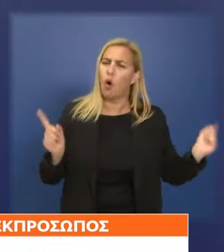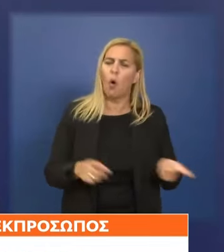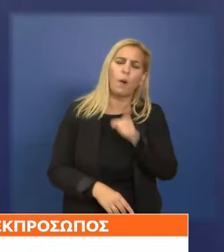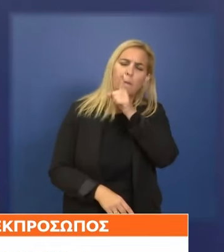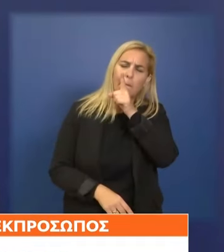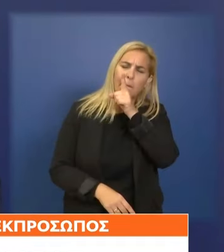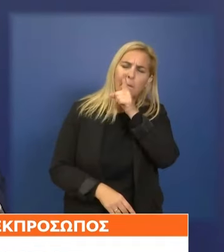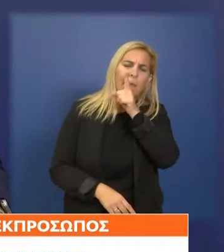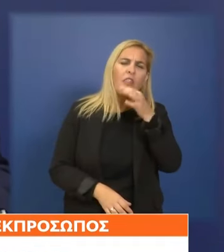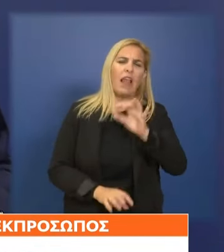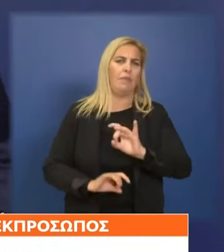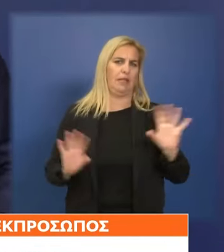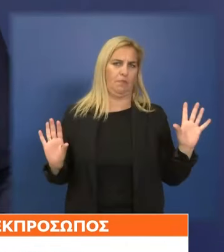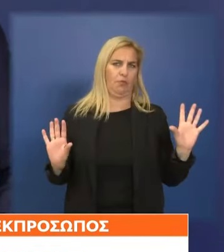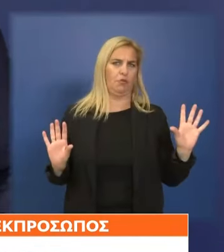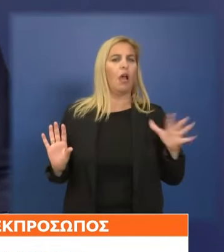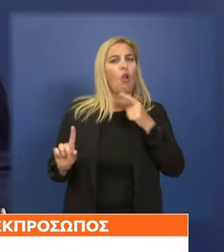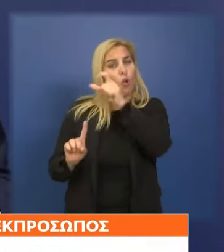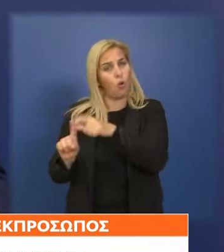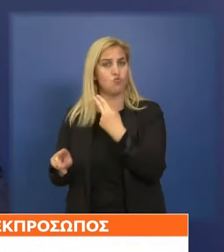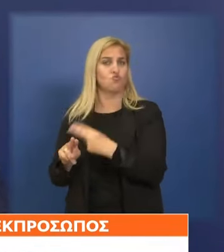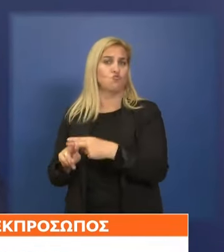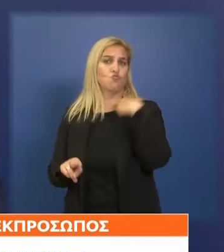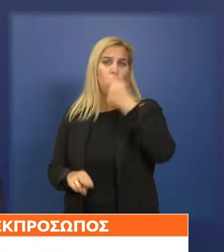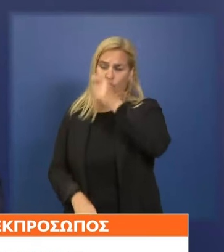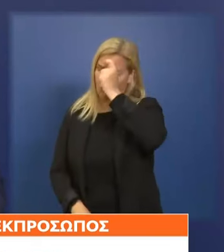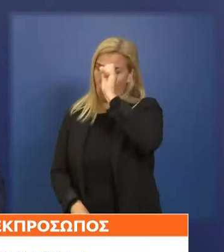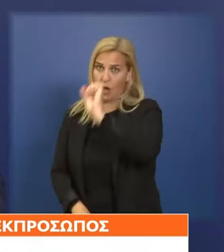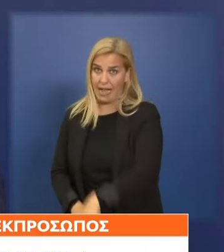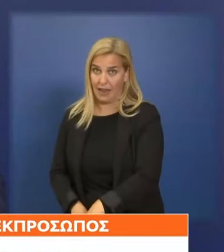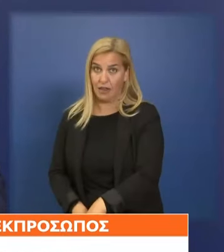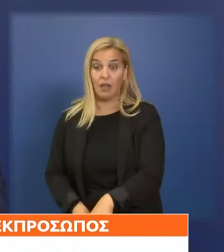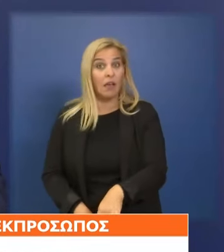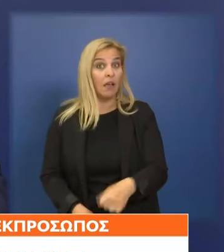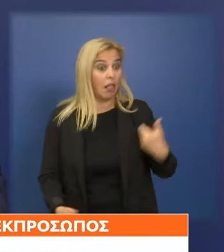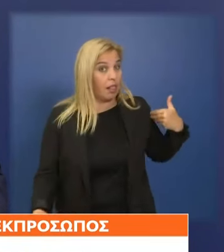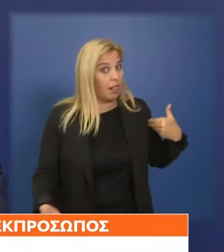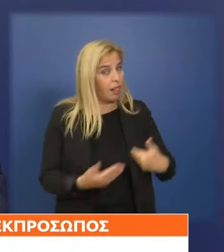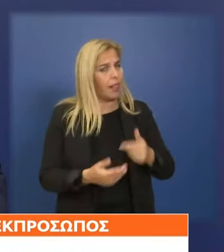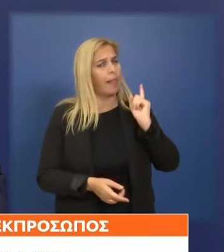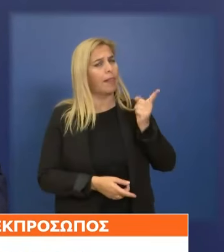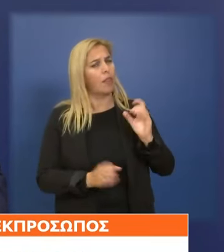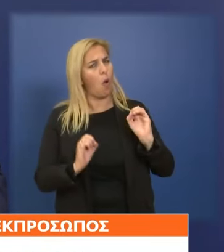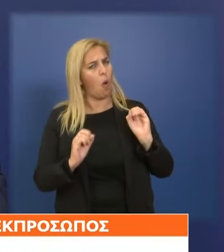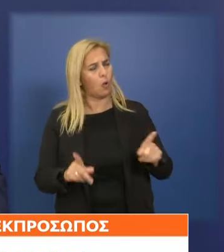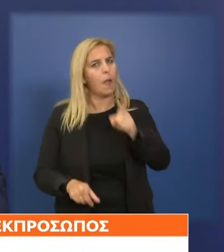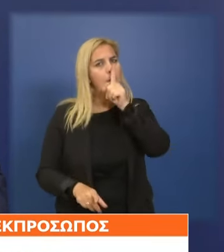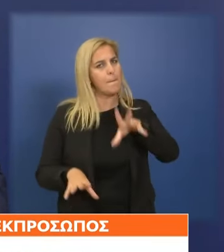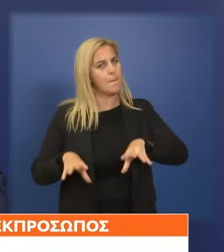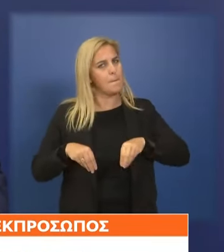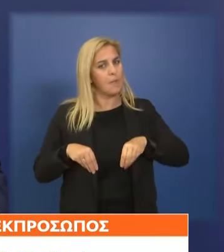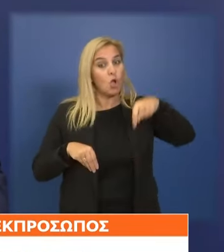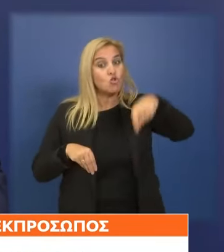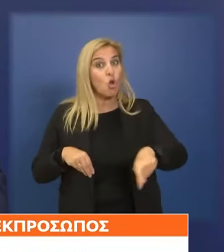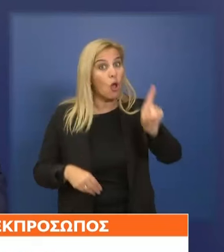να σχολιάσουμε σεβόμενοι το θεσμικό του ρόλο όμως ο κύριος σαμαράς στη συνέντευξή του ουσιαστικά